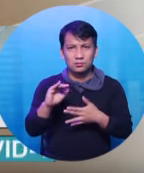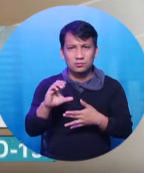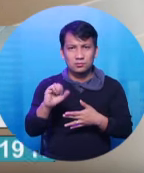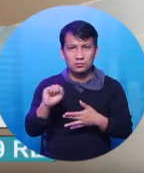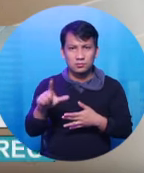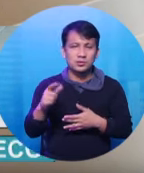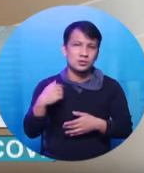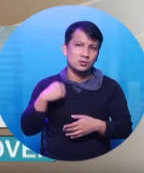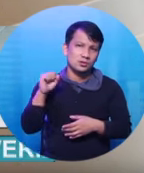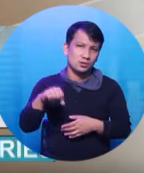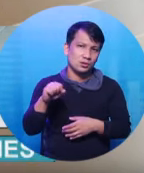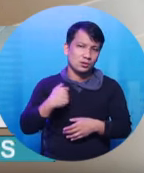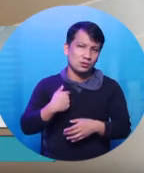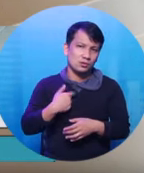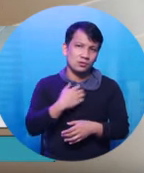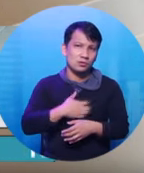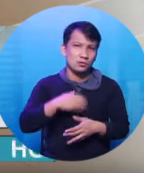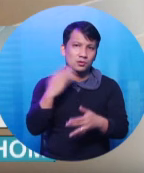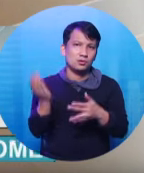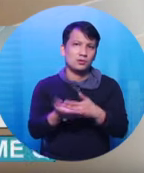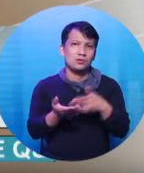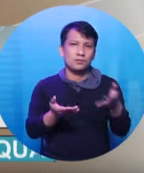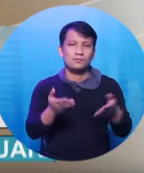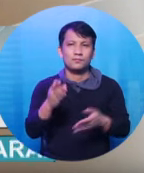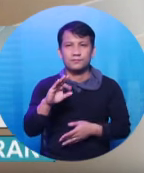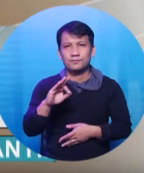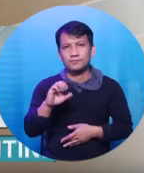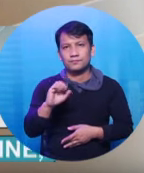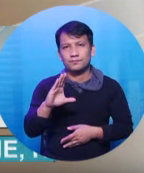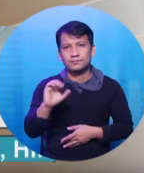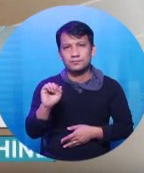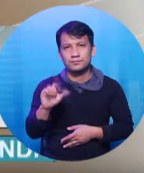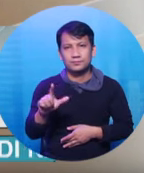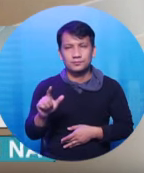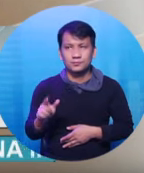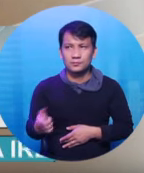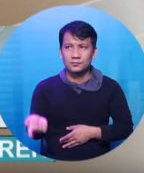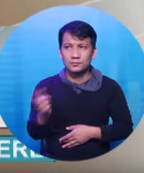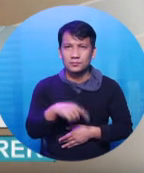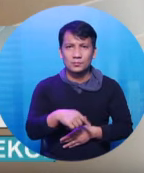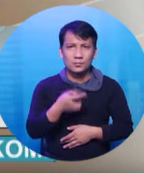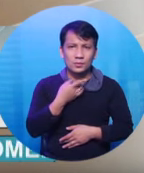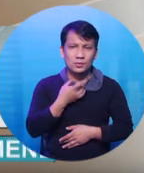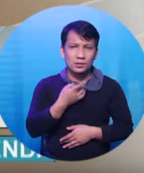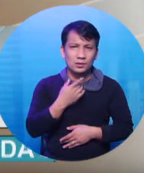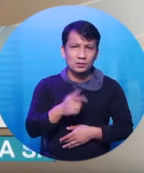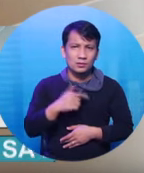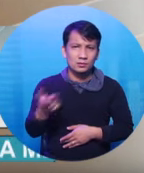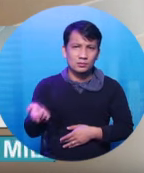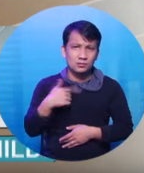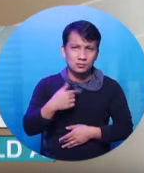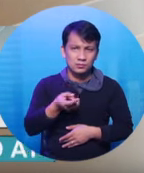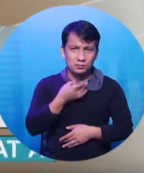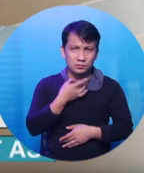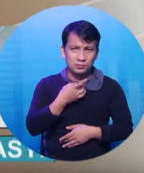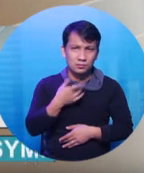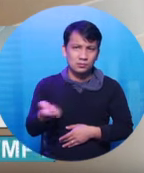akin. O di saan pa natin ang kaso sa piskalya? Tapos nang mabastos pa po na sa akin, dami po